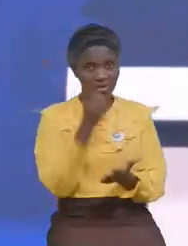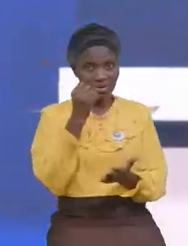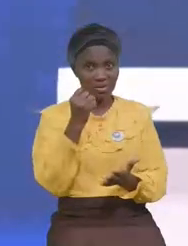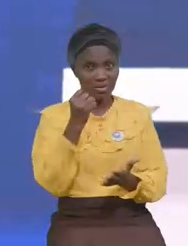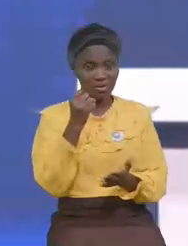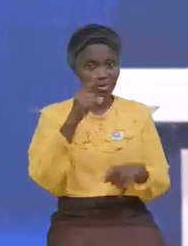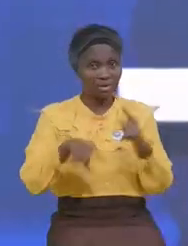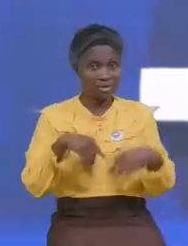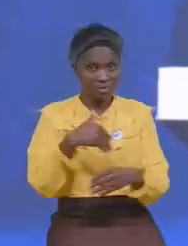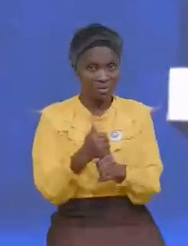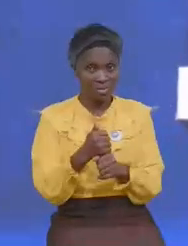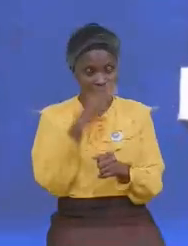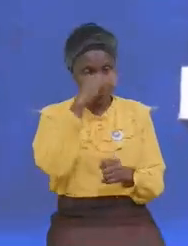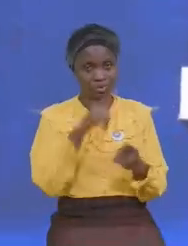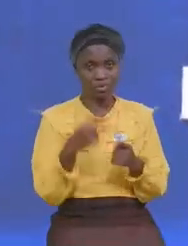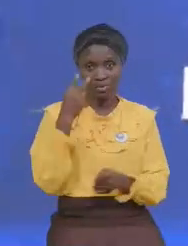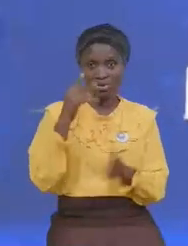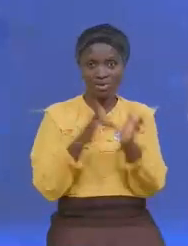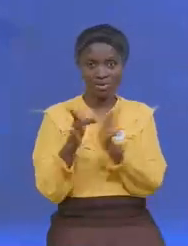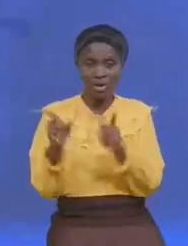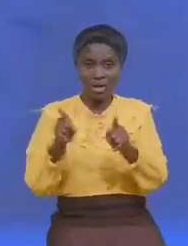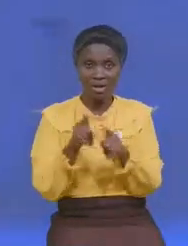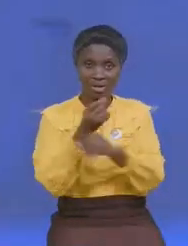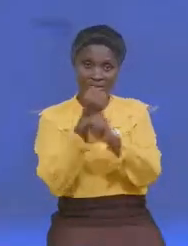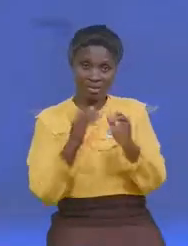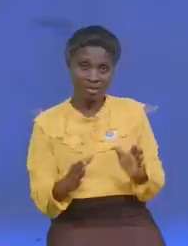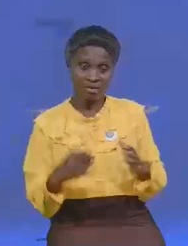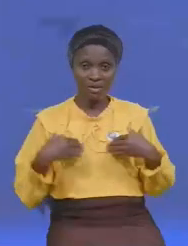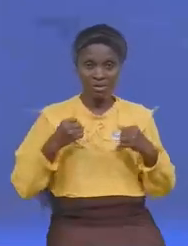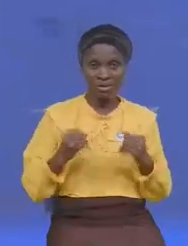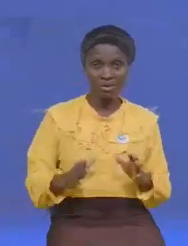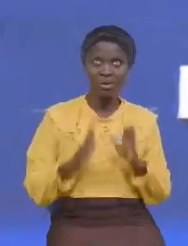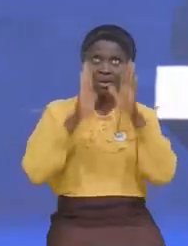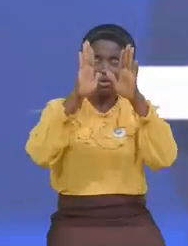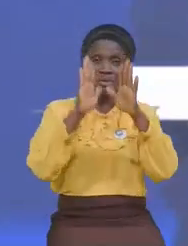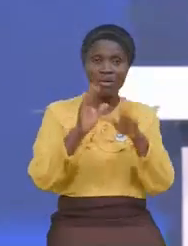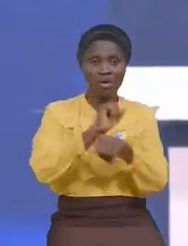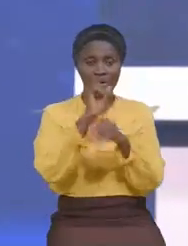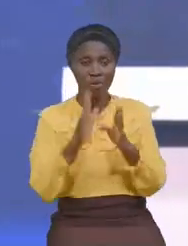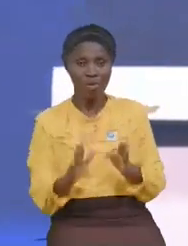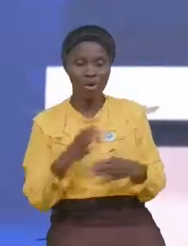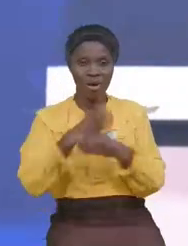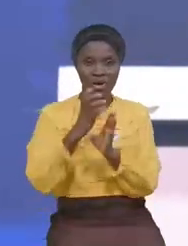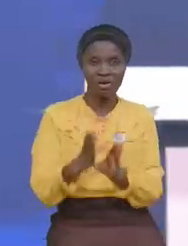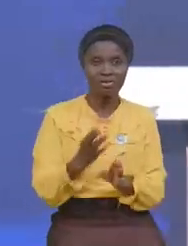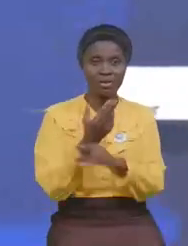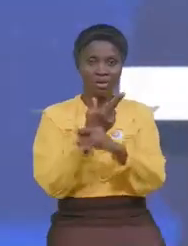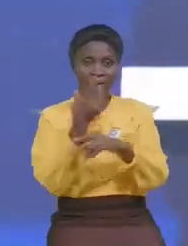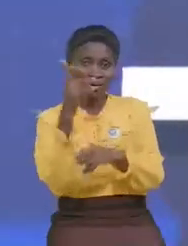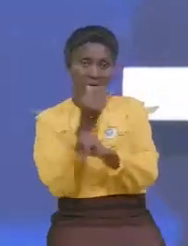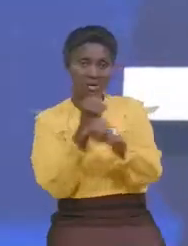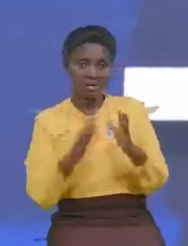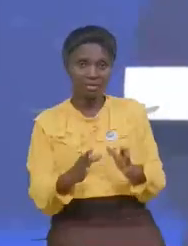Ses richesses ne l'ont pas aidé à voir Jésus, le Sauveur, le faiseur de